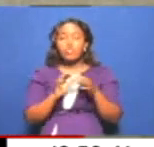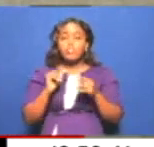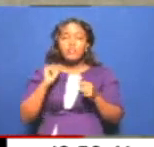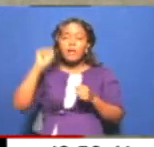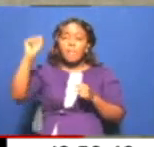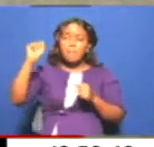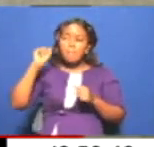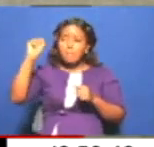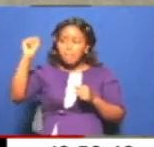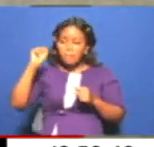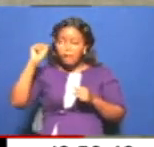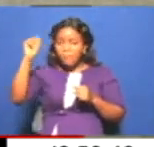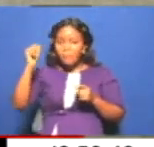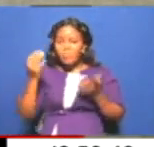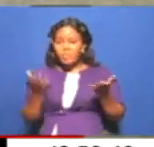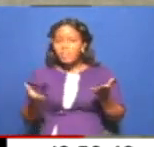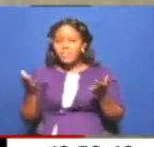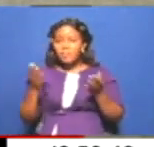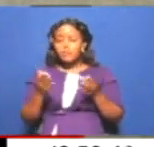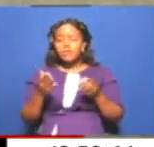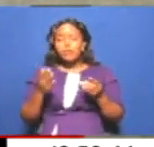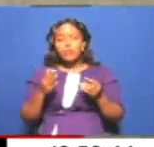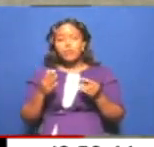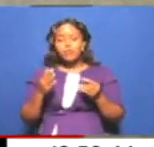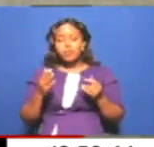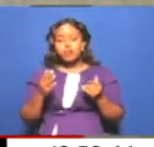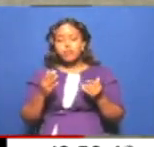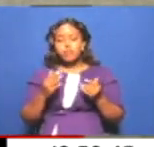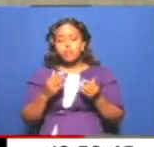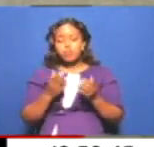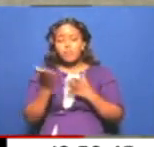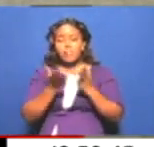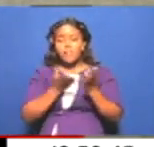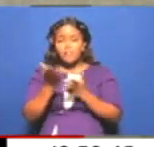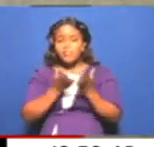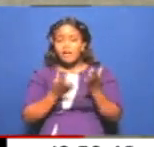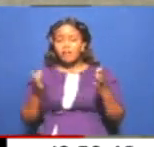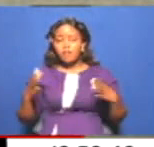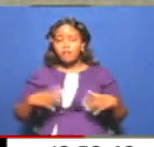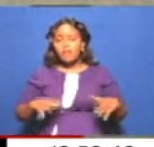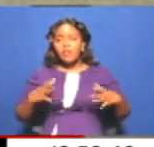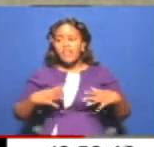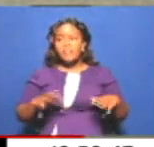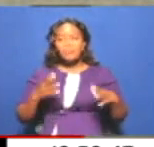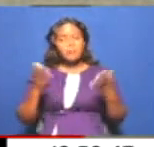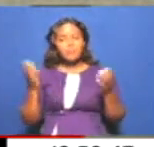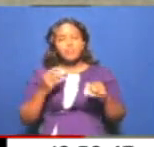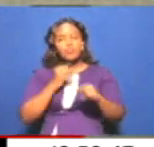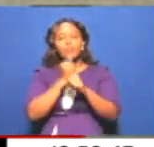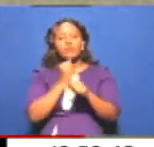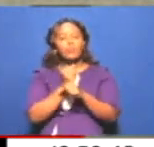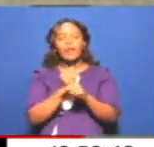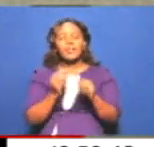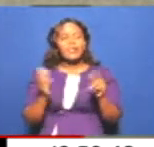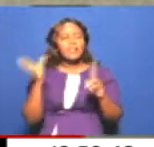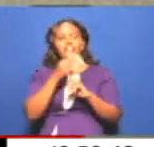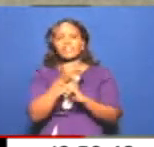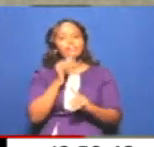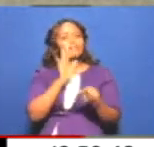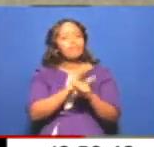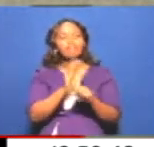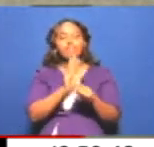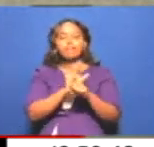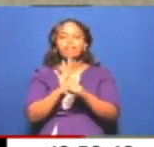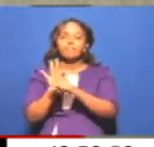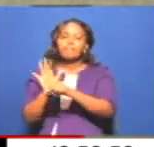ya kuangalia maslahi ya wana Kenya, atatekeleza kazi yake, atatekeleza jukumu lake.